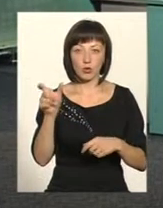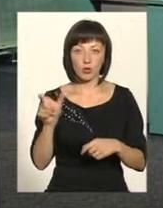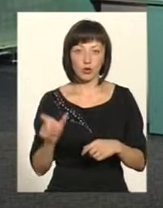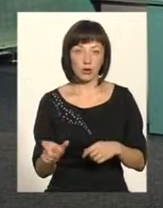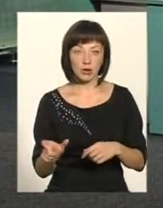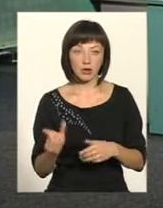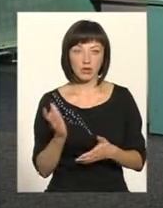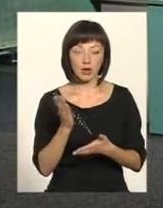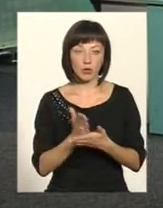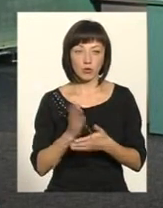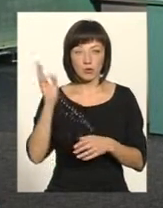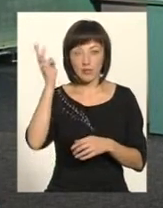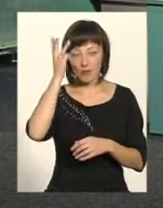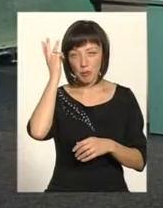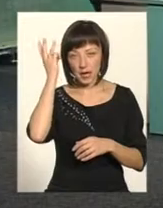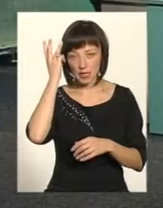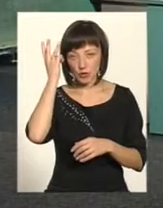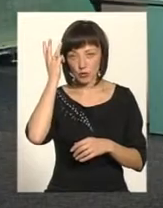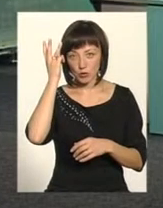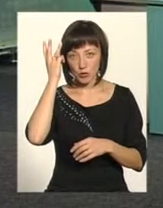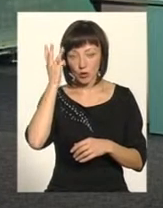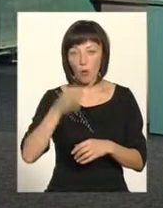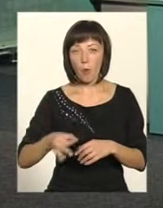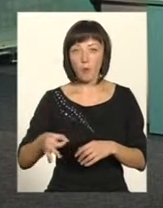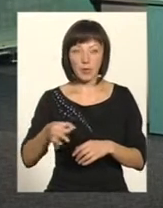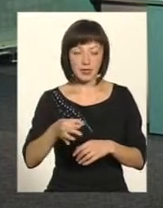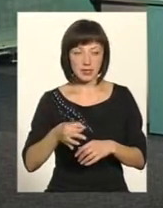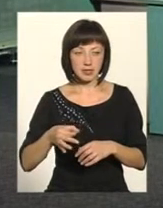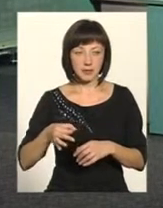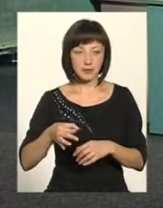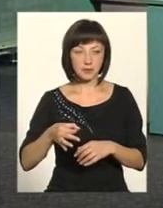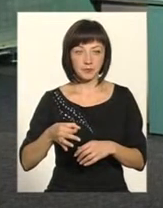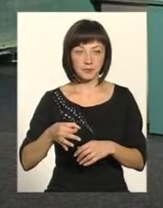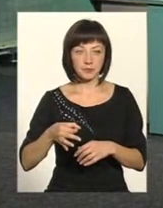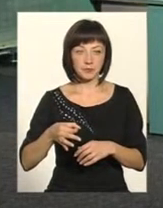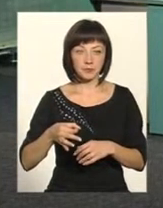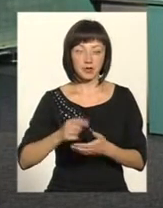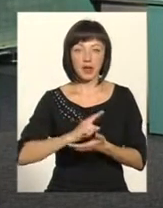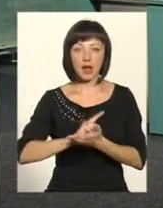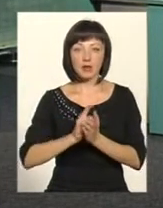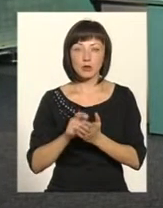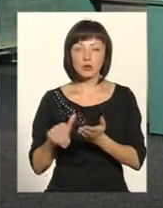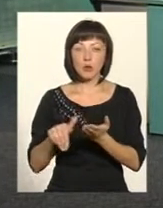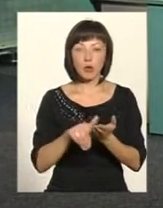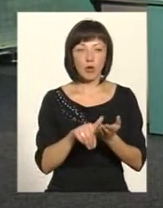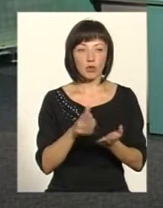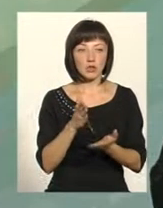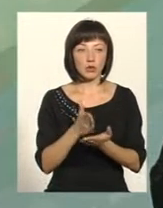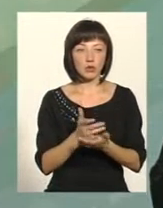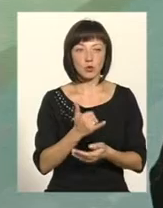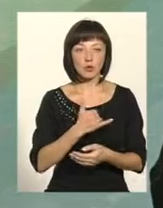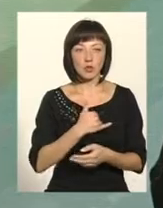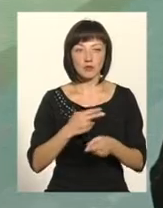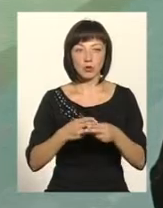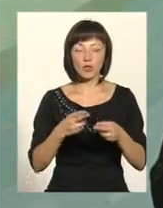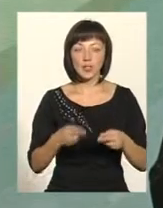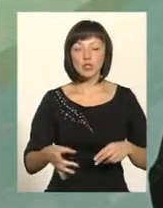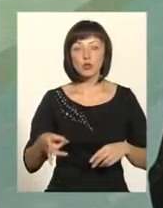керівництво знаходиться у Хмельницькому, в області, так? Екстрена допомога знаходиться в нас в Дунаєвецькому